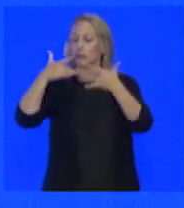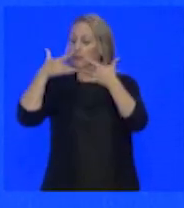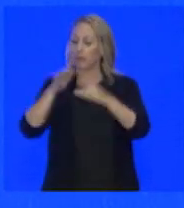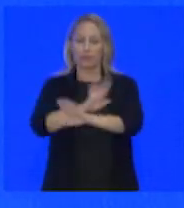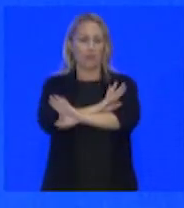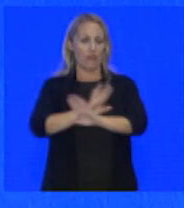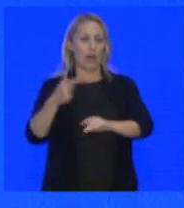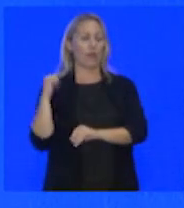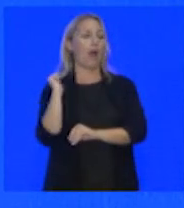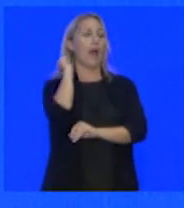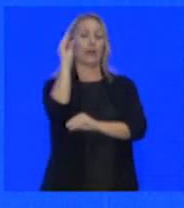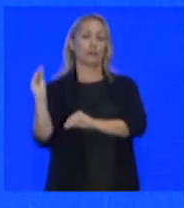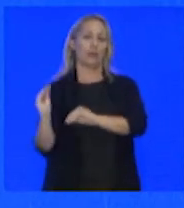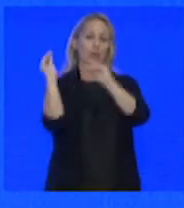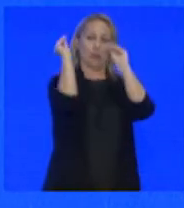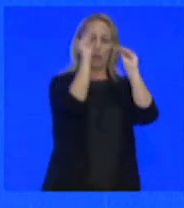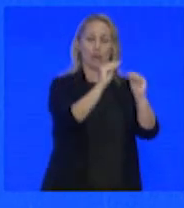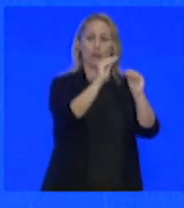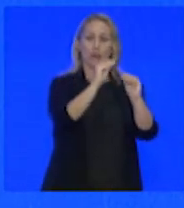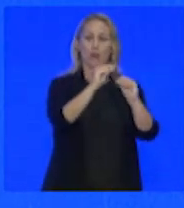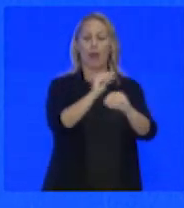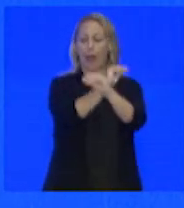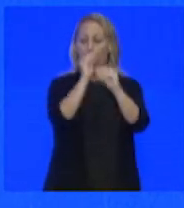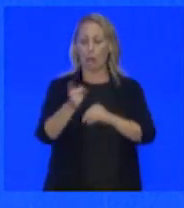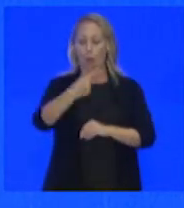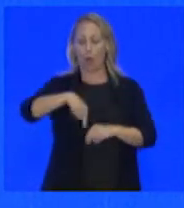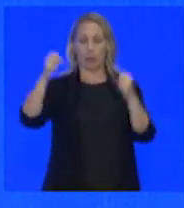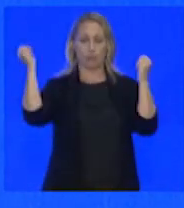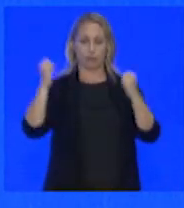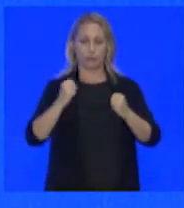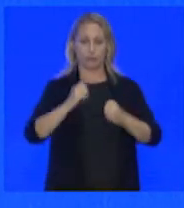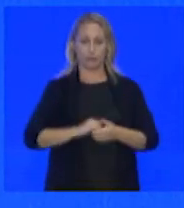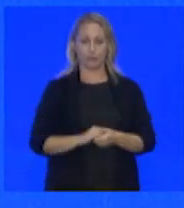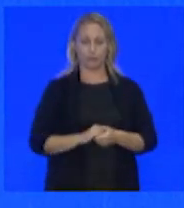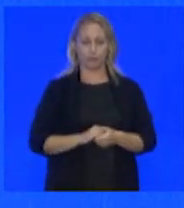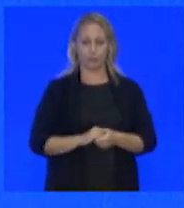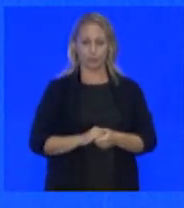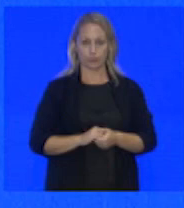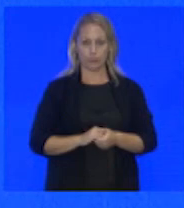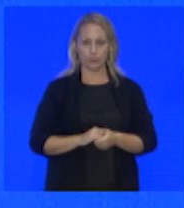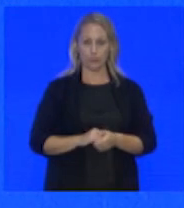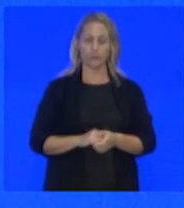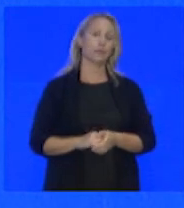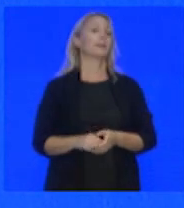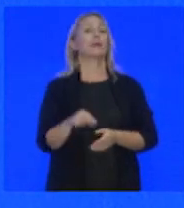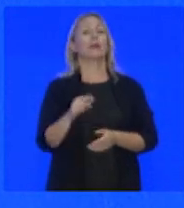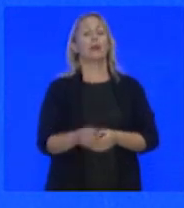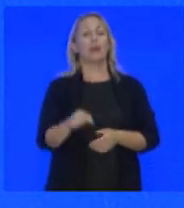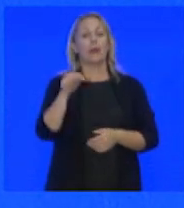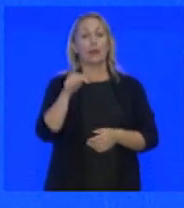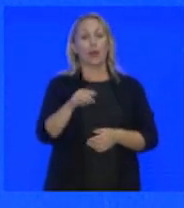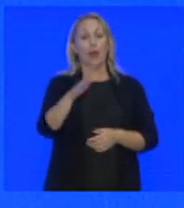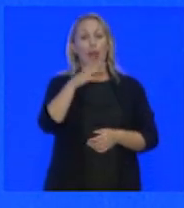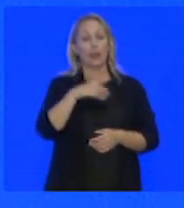αλλά και τις υψηλές εργοδοτικές εισφορές. Είδαμε άλλωστε, με την κατάργηση